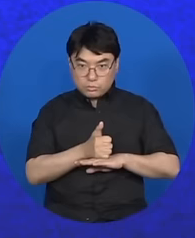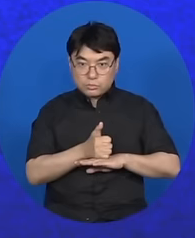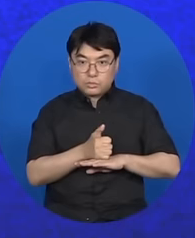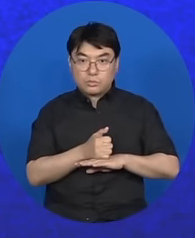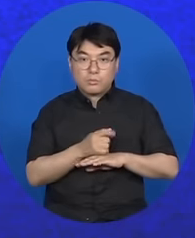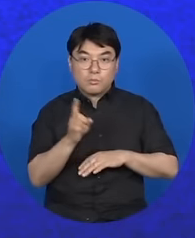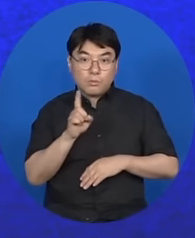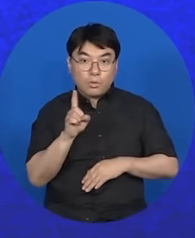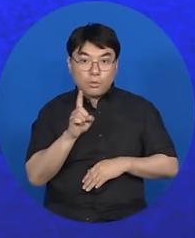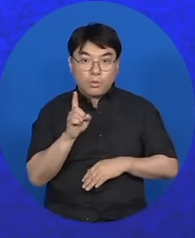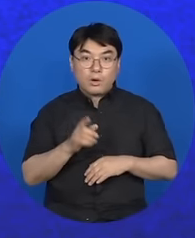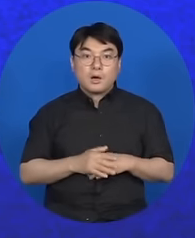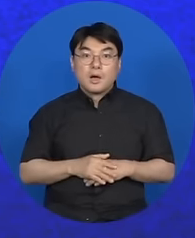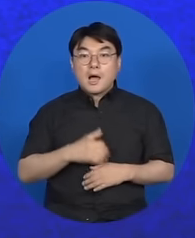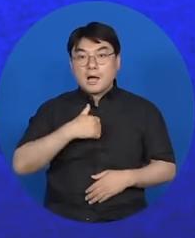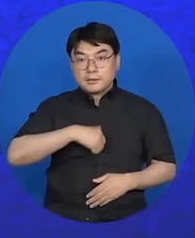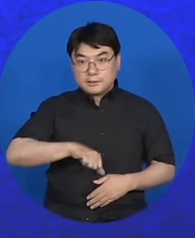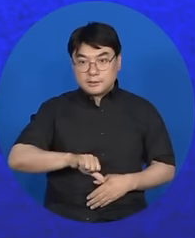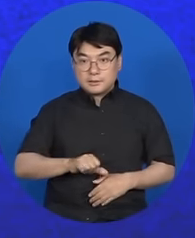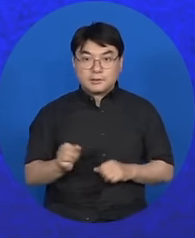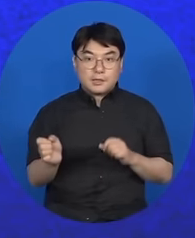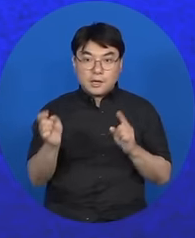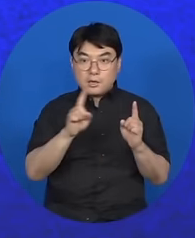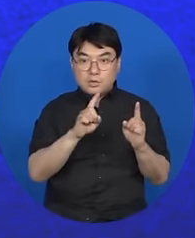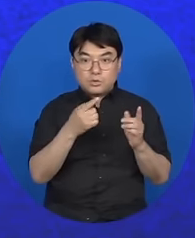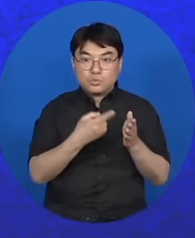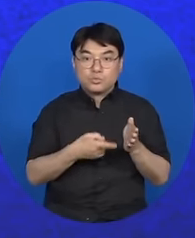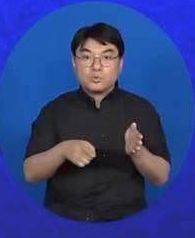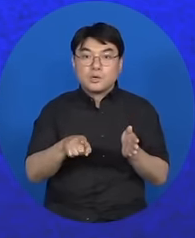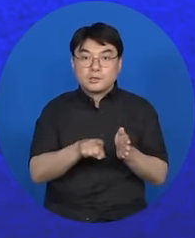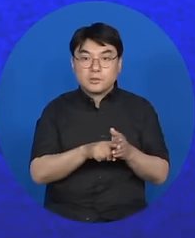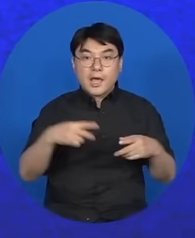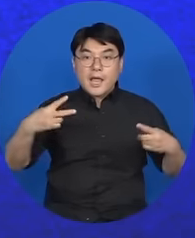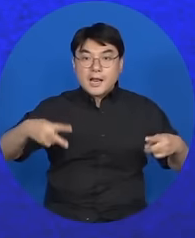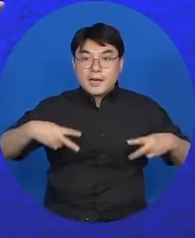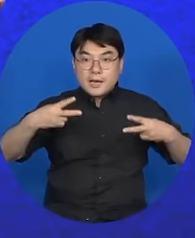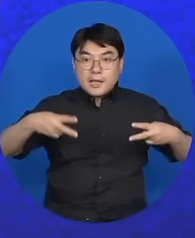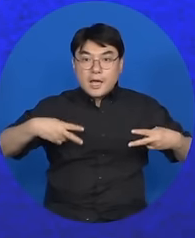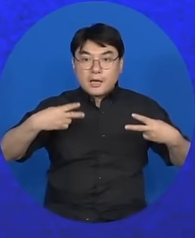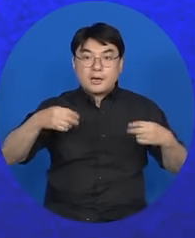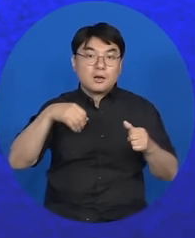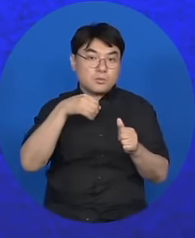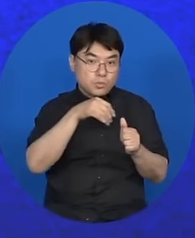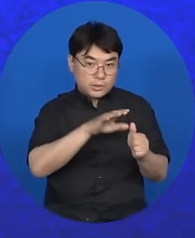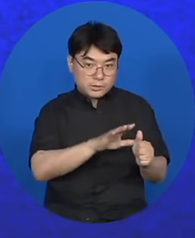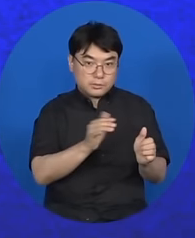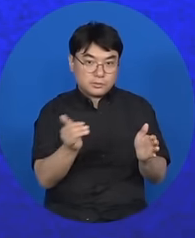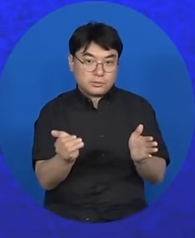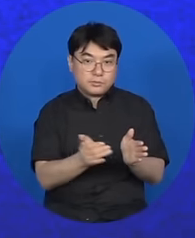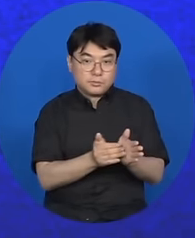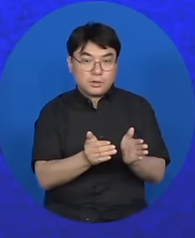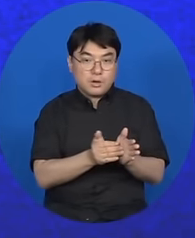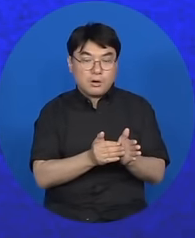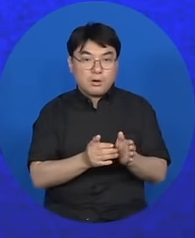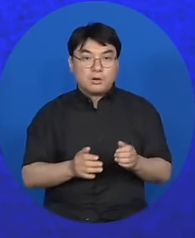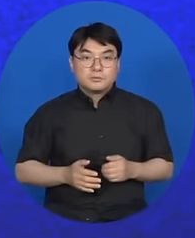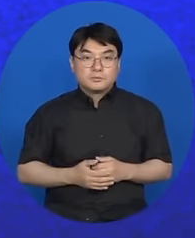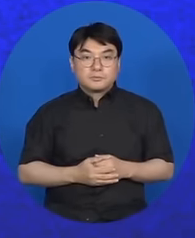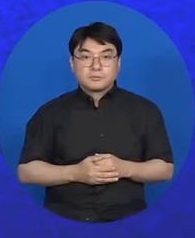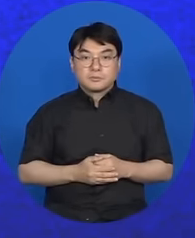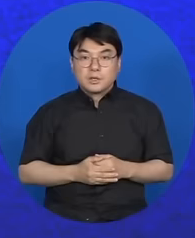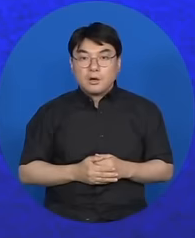그 아들을 살리기 위해서 엘리야를 하나님은 보내셨던 것입니다. 전혀 예상하지 못했던